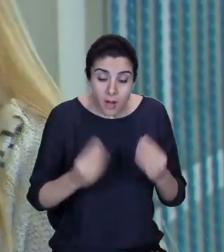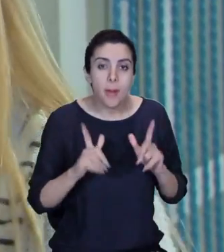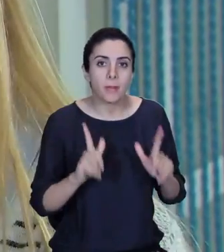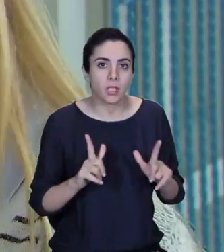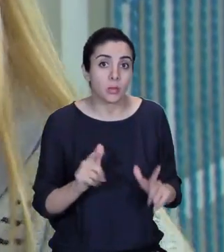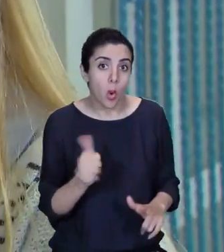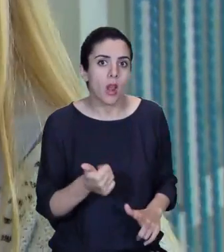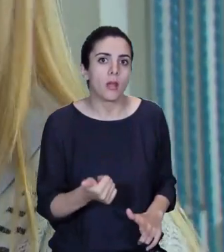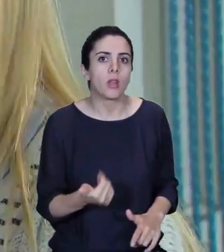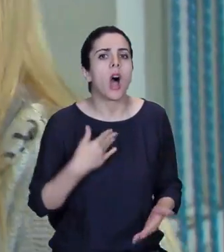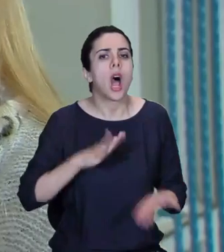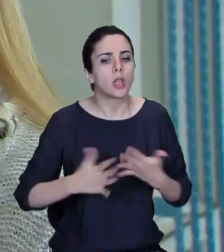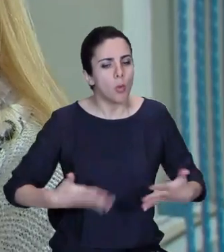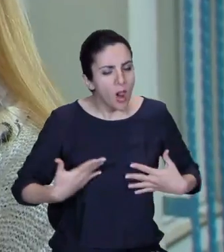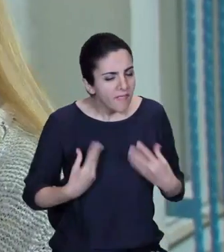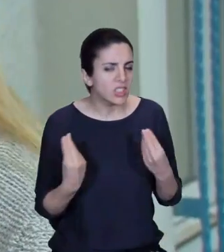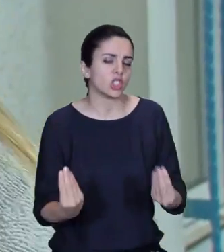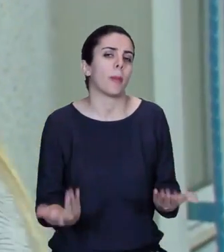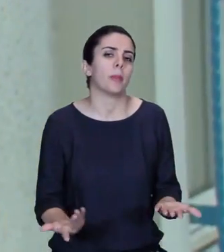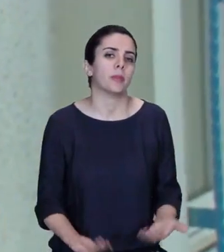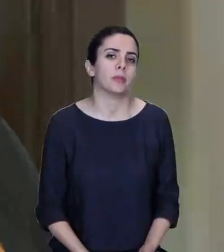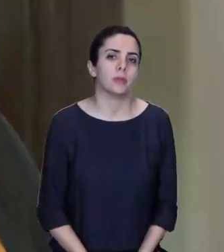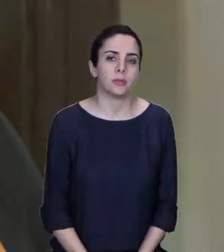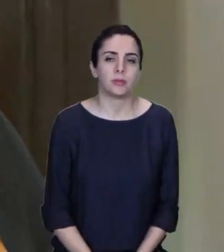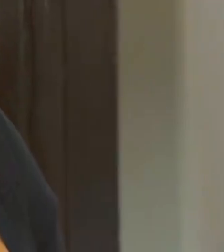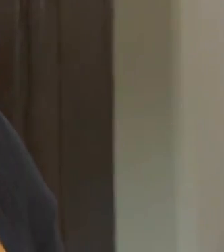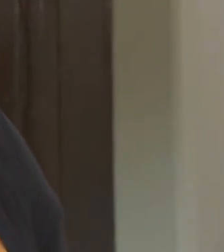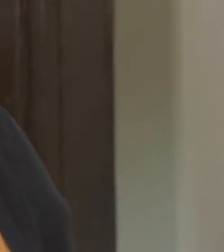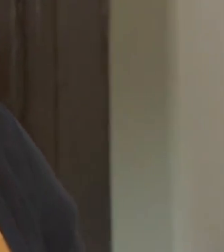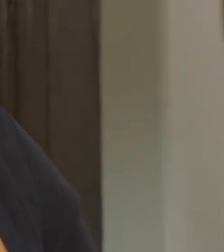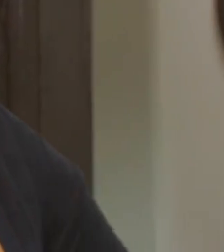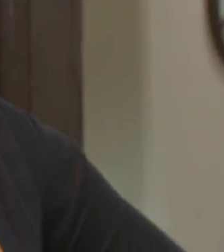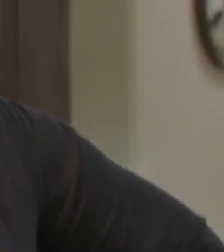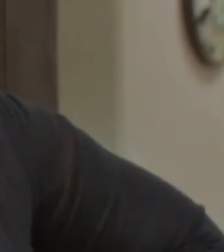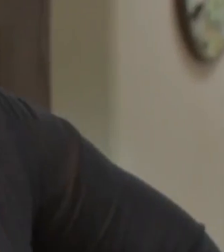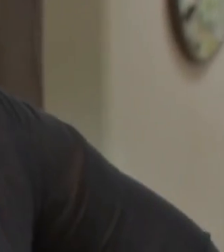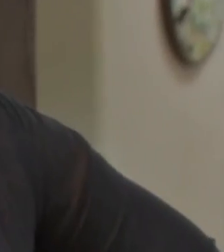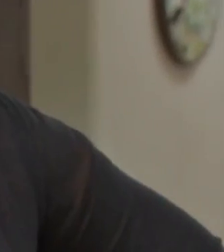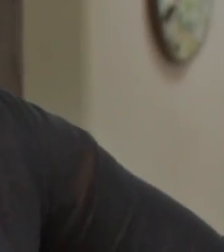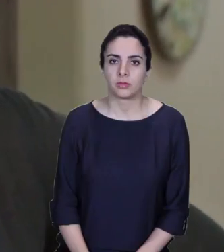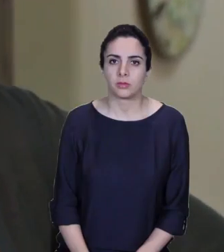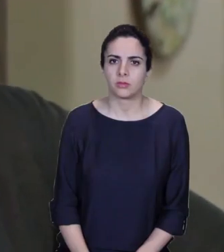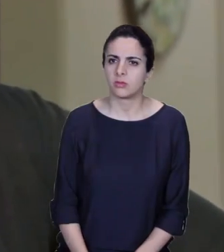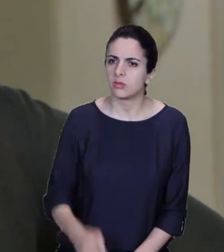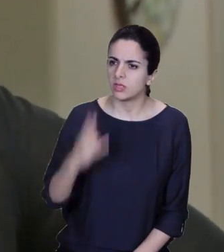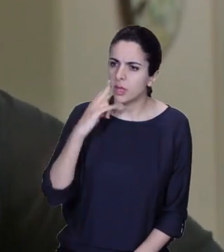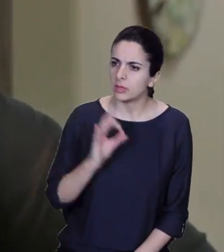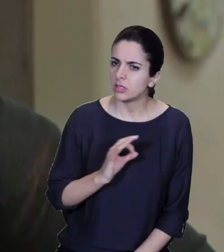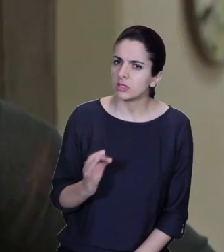sınavda. Ben de arkadaşıma moral olmaya geldim. Davetsizce girdi. Sevim afalladı, elleri belinde. Üstüze